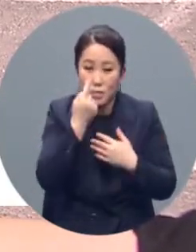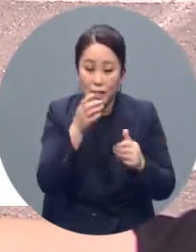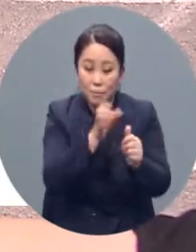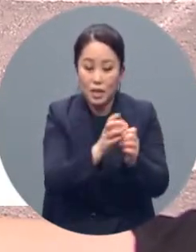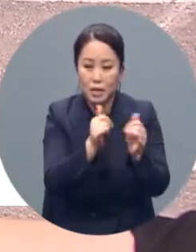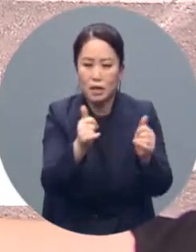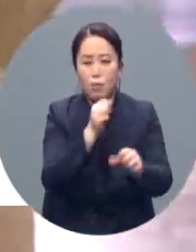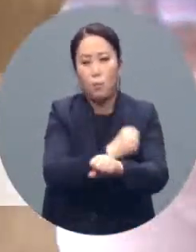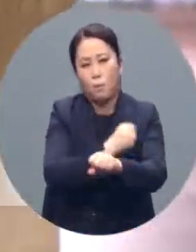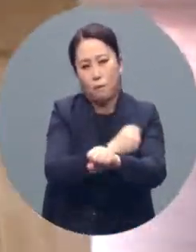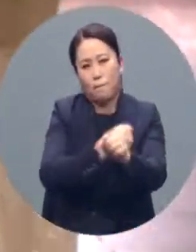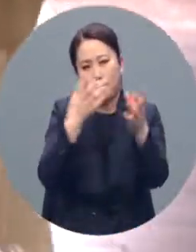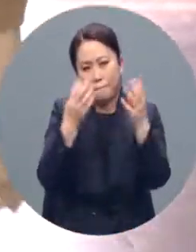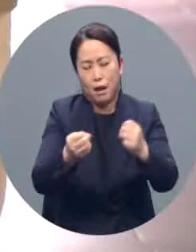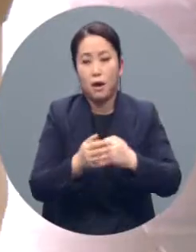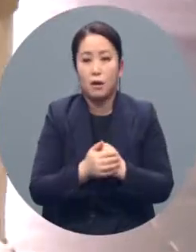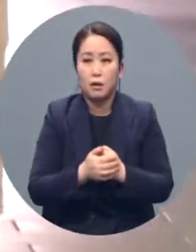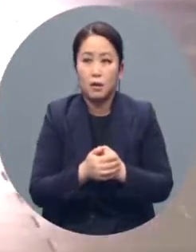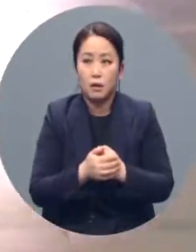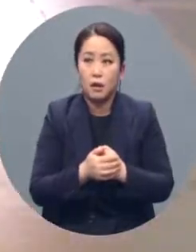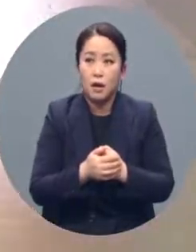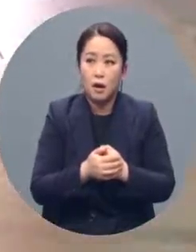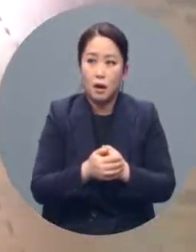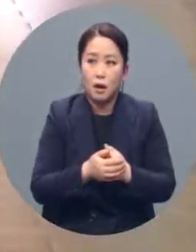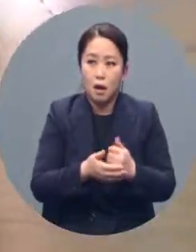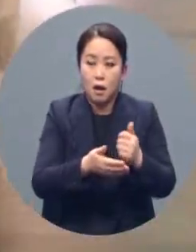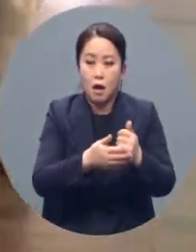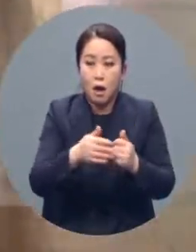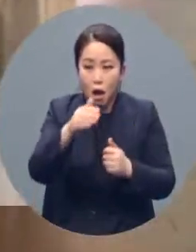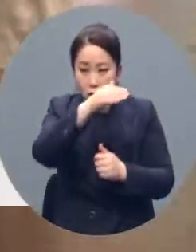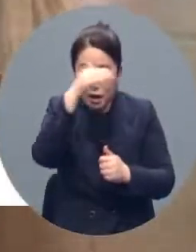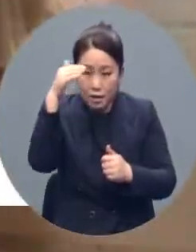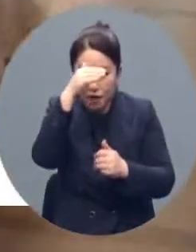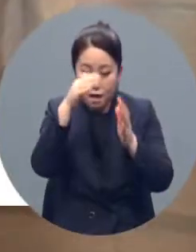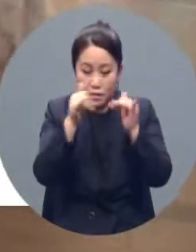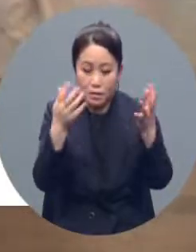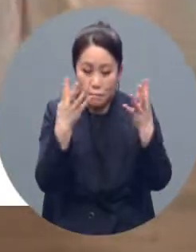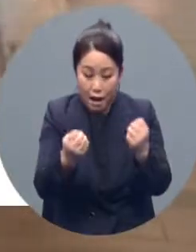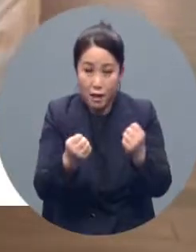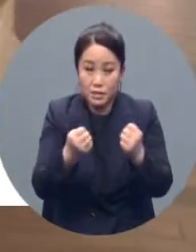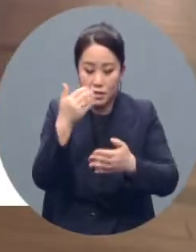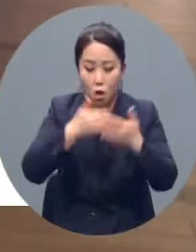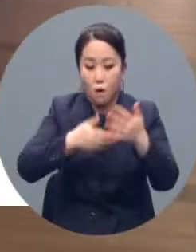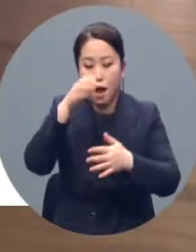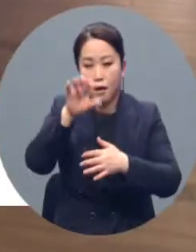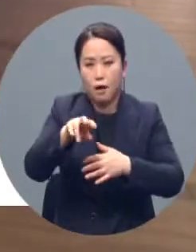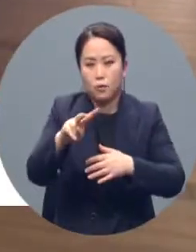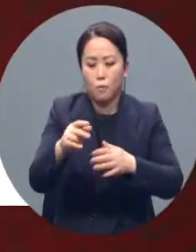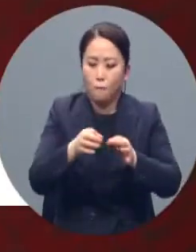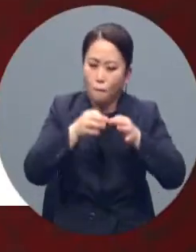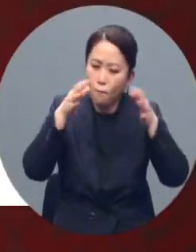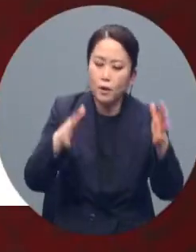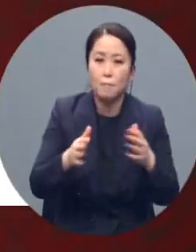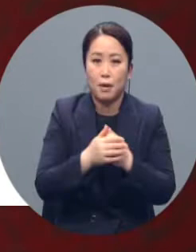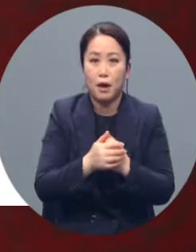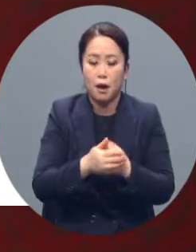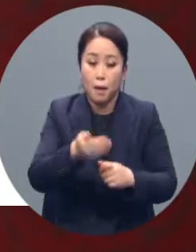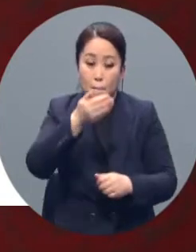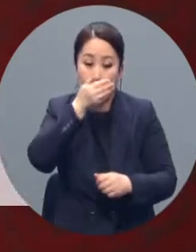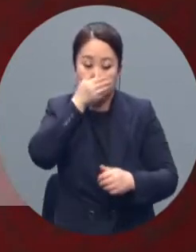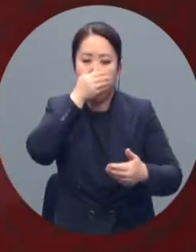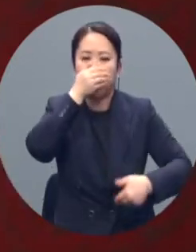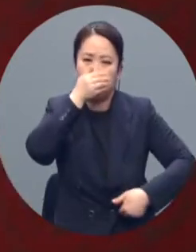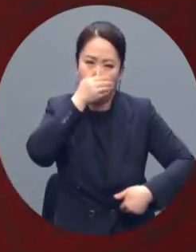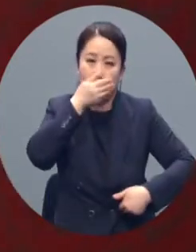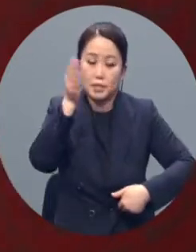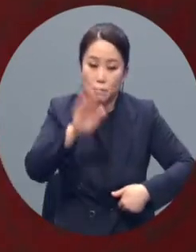하셨고요. 관객들로 북적이는 영화관도 오랜만입니다. 마스크는 써야 하지만 영화 보며 팝콘도